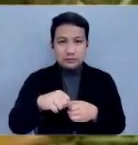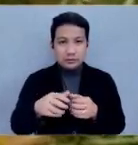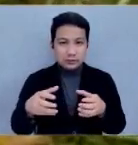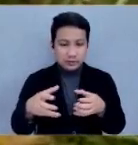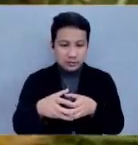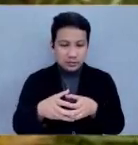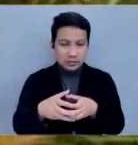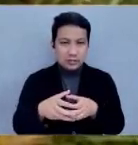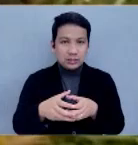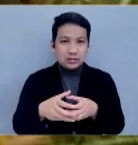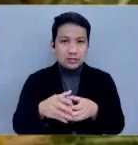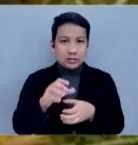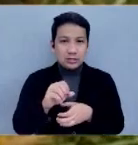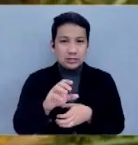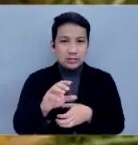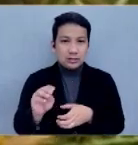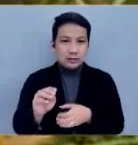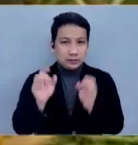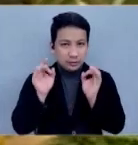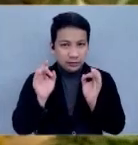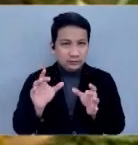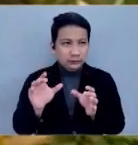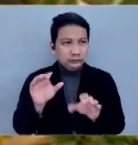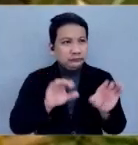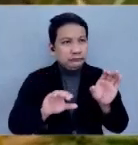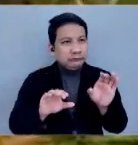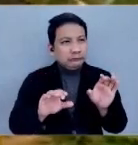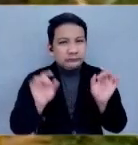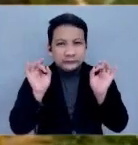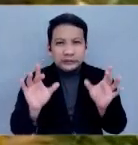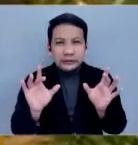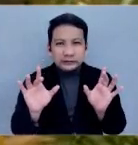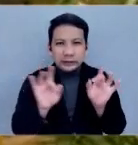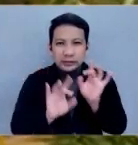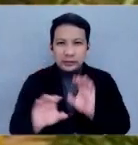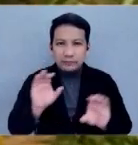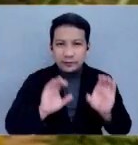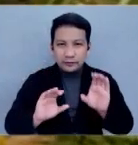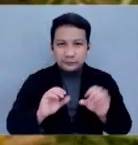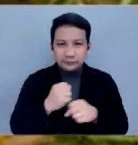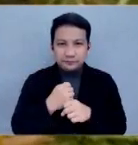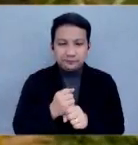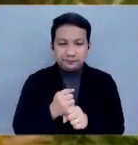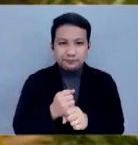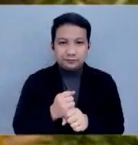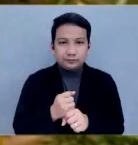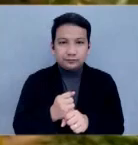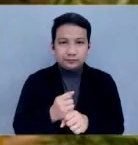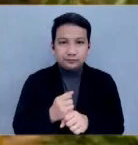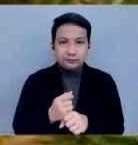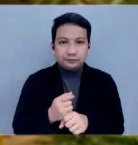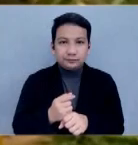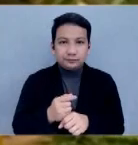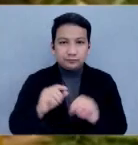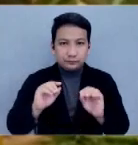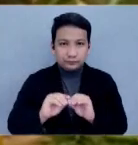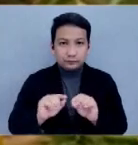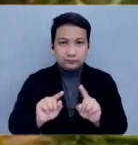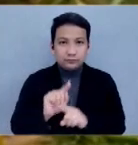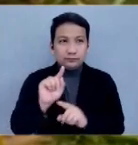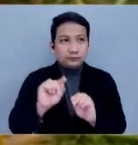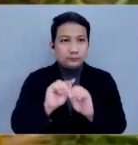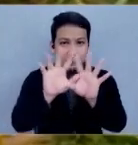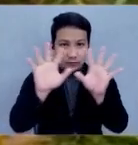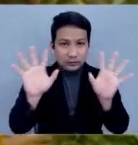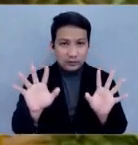Ito po ay isang critical na sangkap para sa pagpapalipad yung makulay na